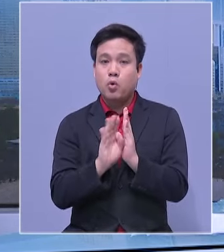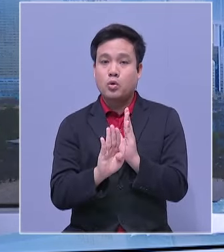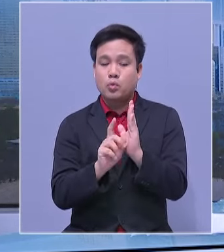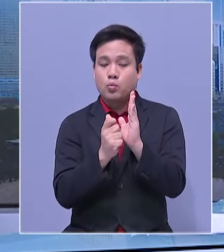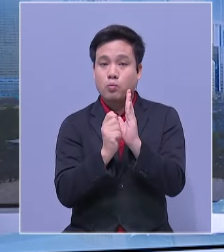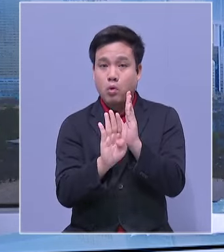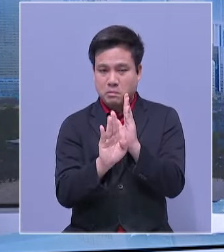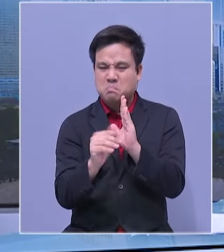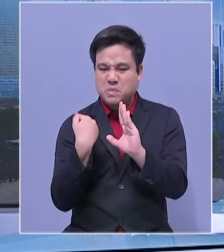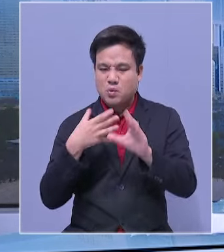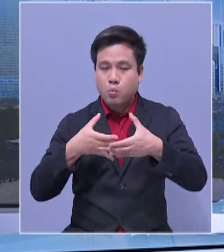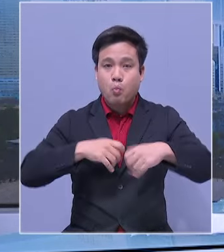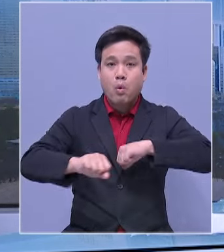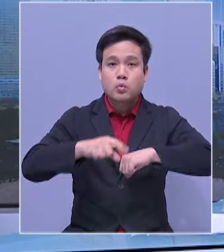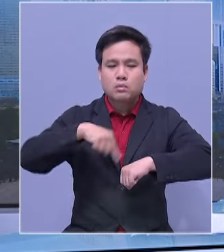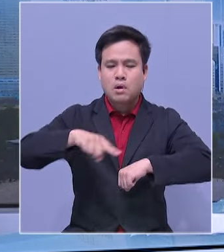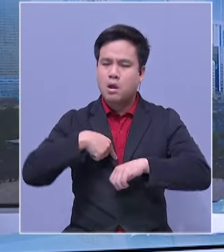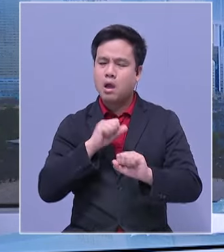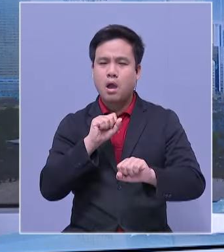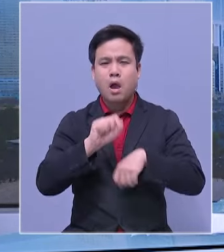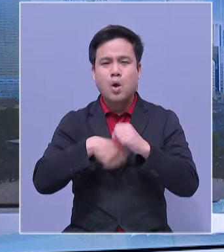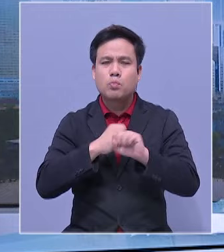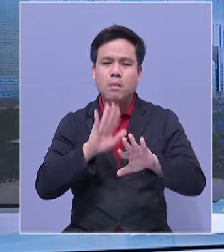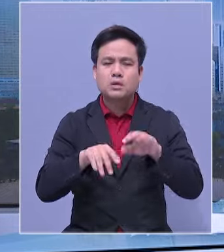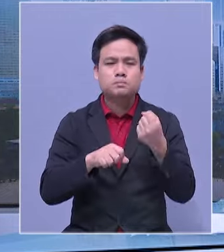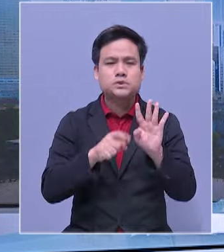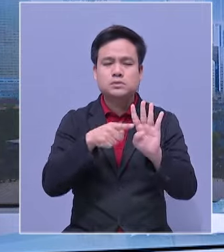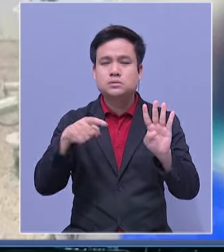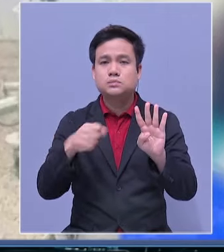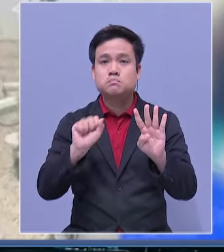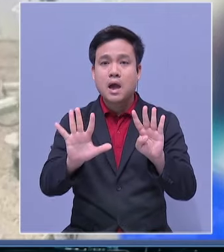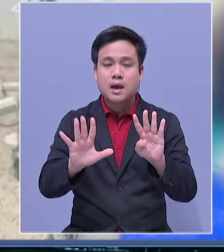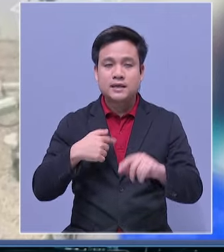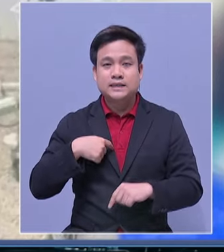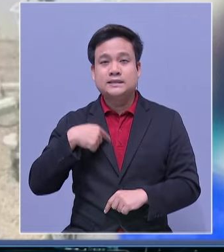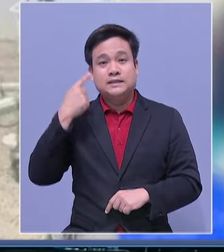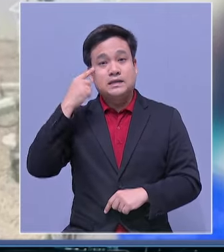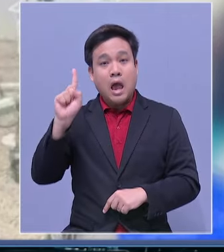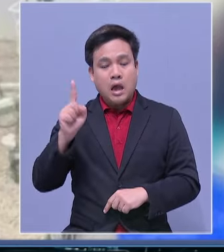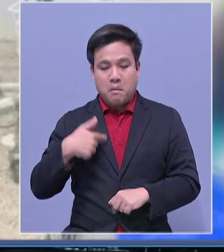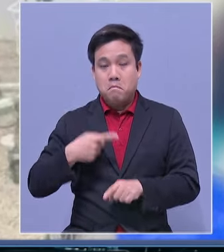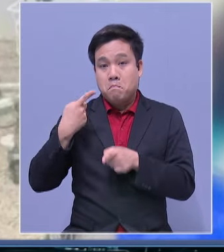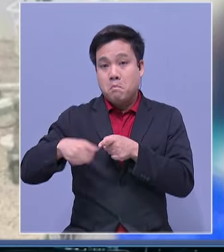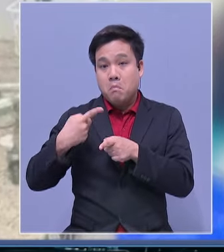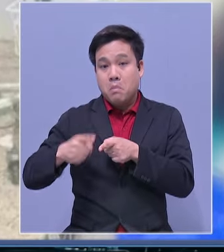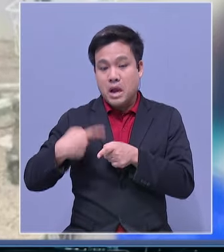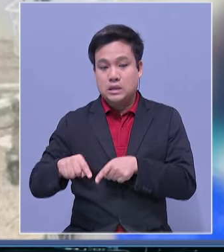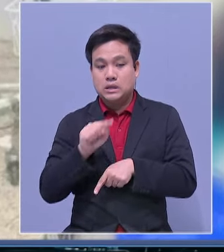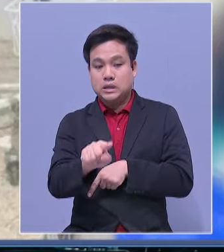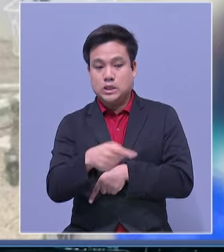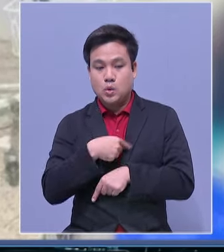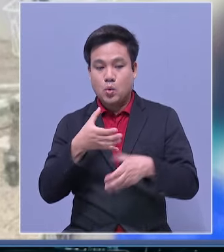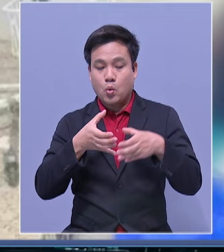คือแก๊งกลุ่มวัยรุ่นเนี้ยอายุ 14-15เองนะคือเขาเนี่ยตั้งใจว่าจะปามีดดาบใส่คนขี่ที่เป็นคู่